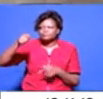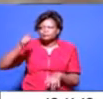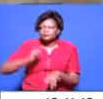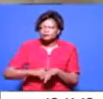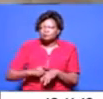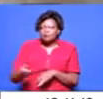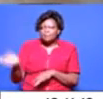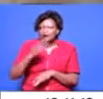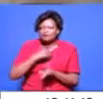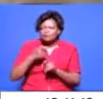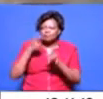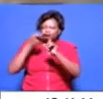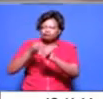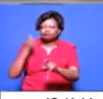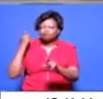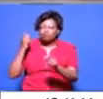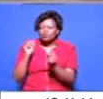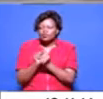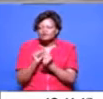kuwinda wakiwa na mawindo mengi.